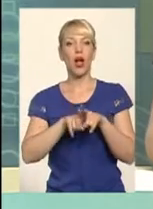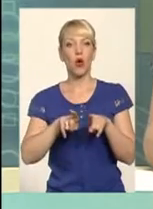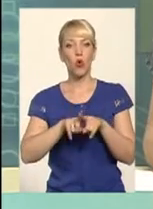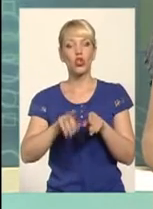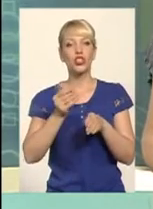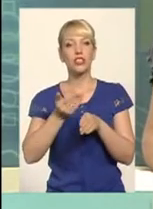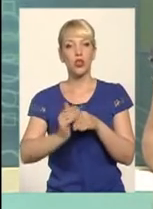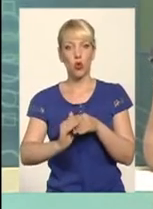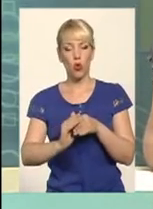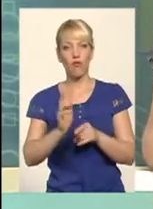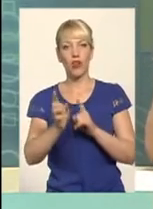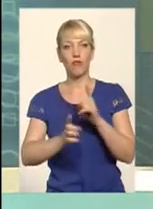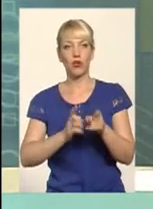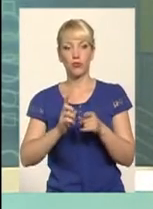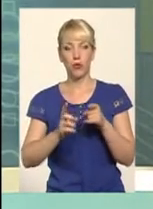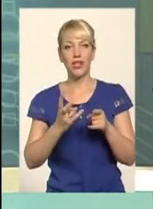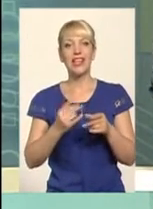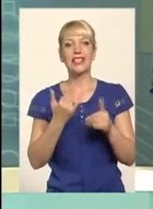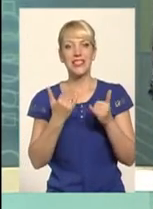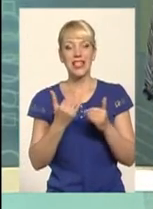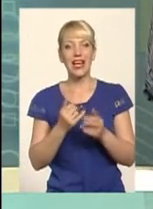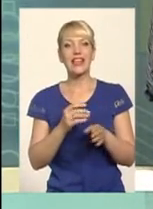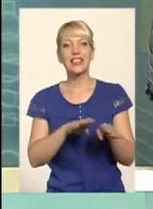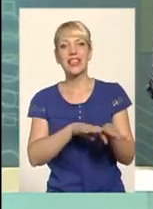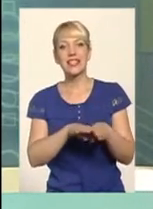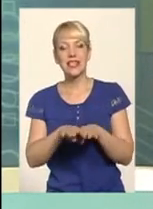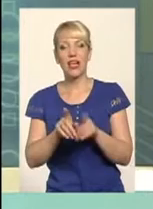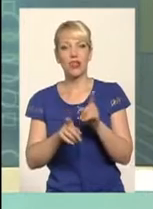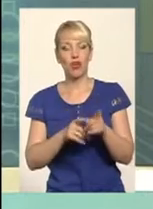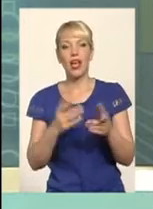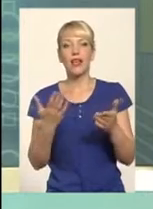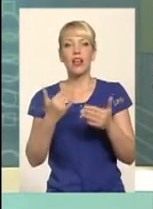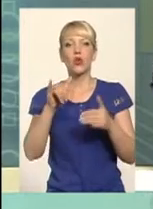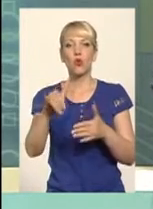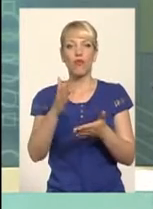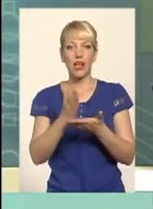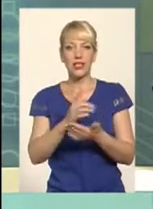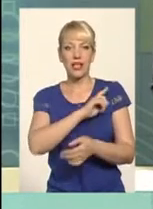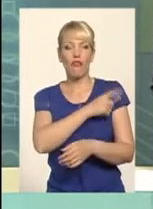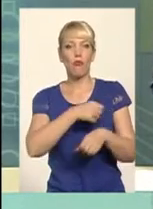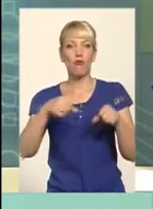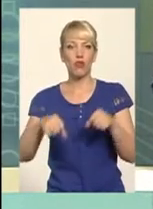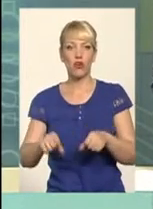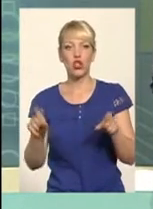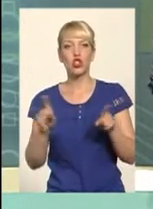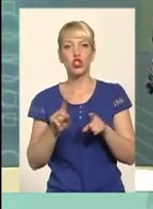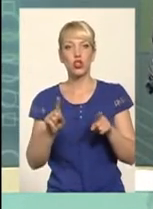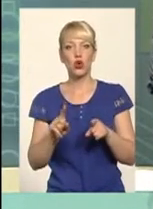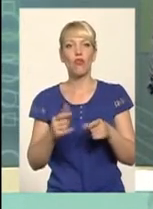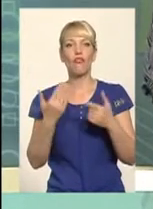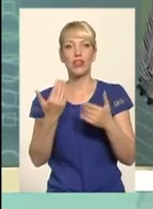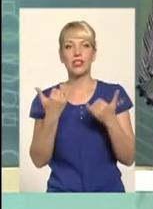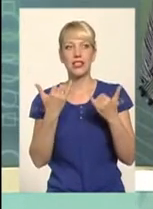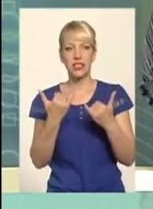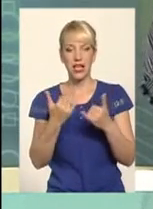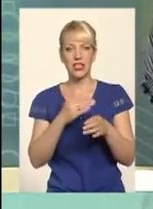стадії реформування. Так. На сьогодні, які є у вас повноваження, що на вас покладено? Що ви зараз виконуєте?